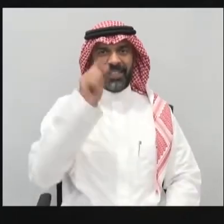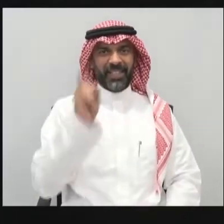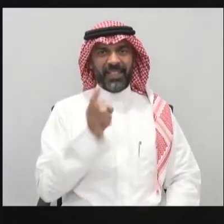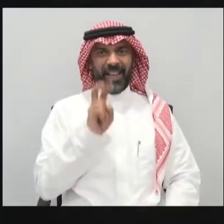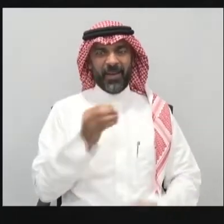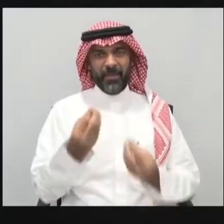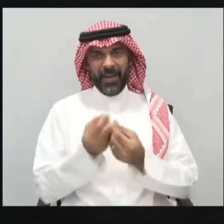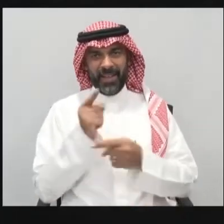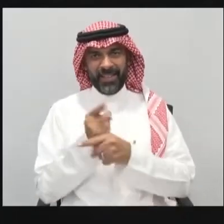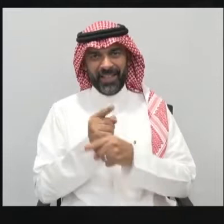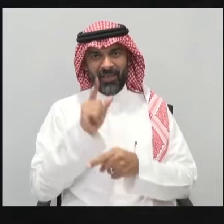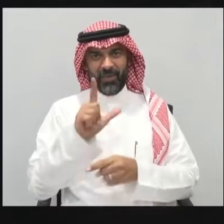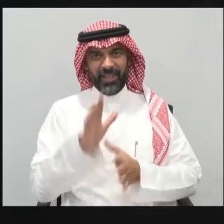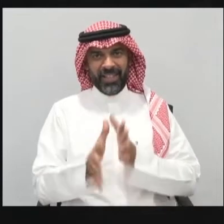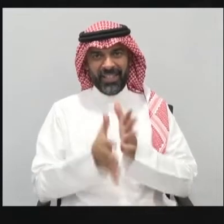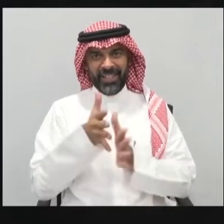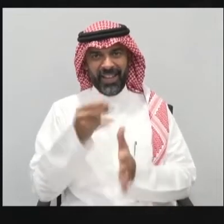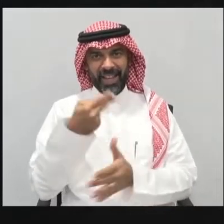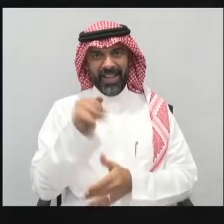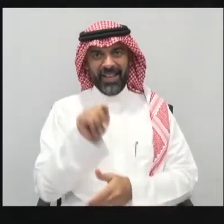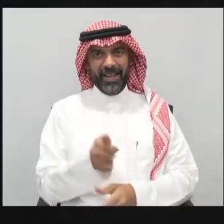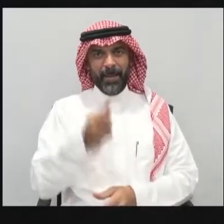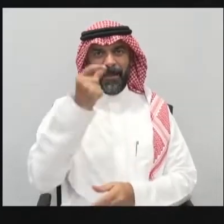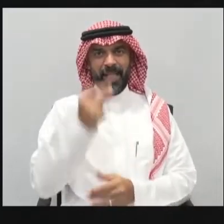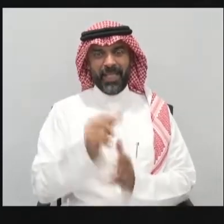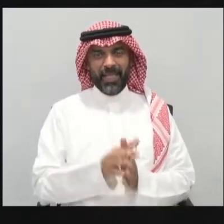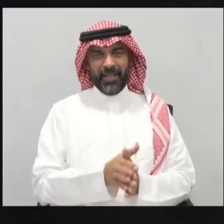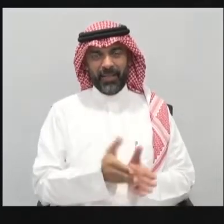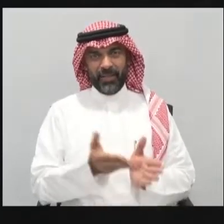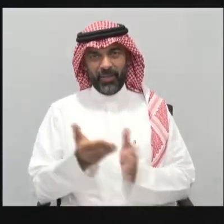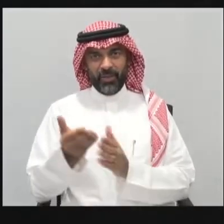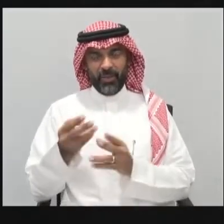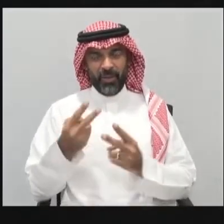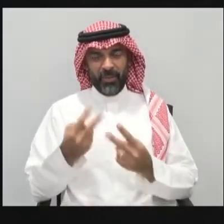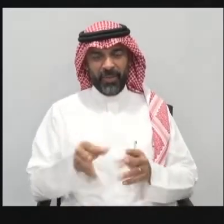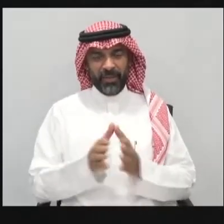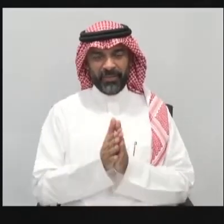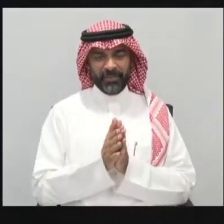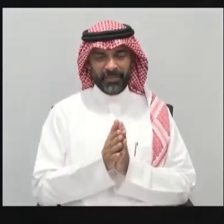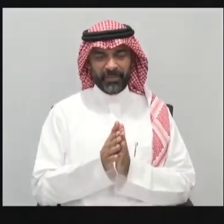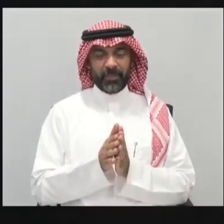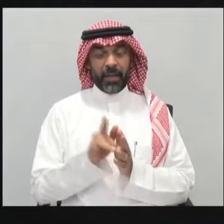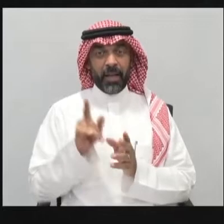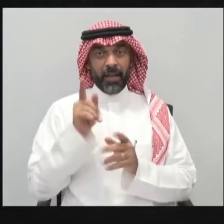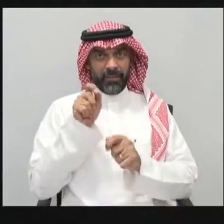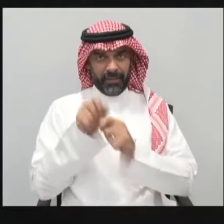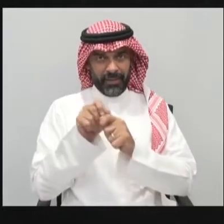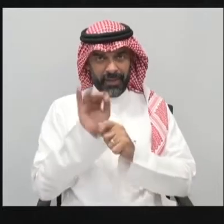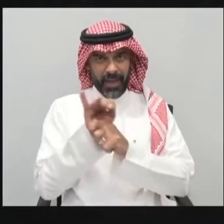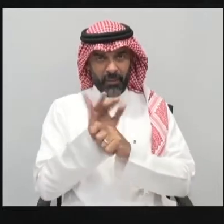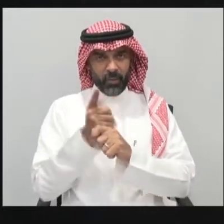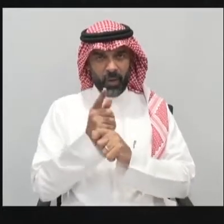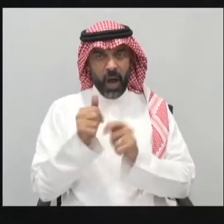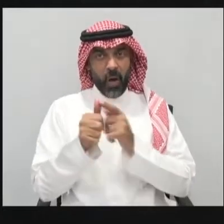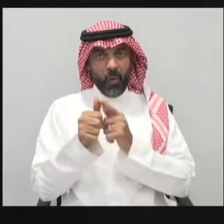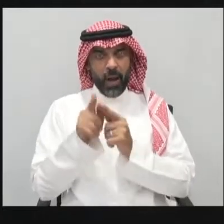الإشارة الأستاذ عماد الذويب. As always, it's a pleasure. So, let's go over our classroom agreements. First things first,